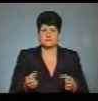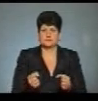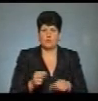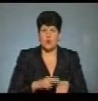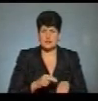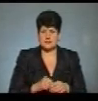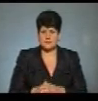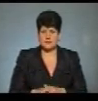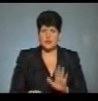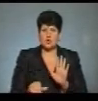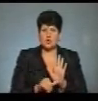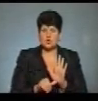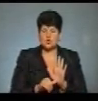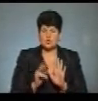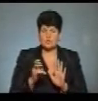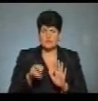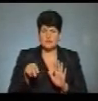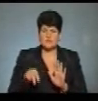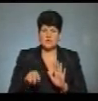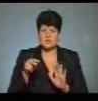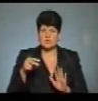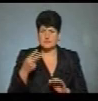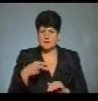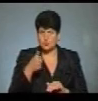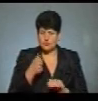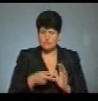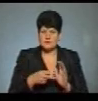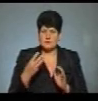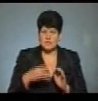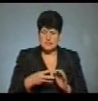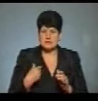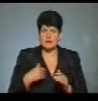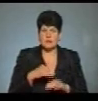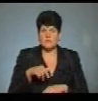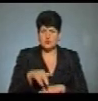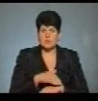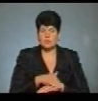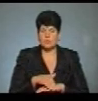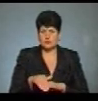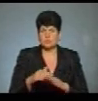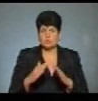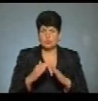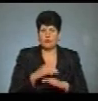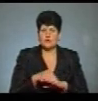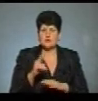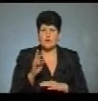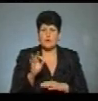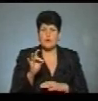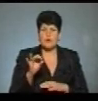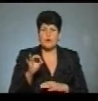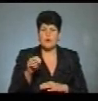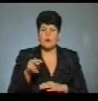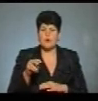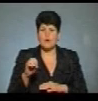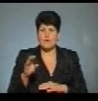поліцейські. 6 квітня 2020 року о 7:30 вийшли з будинку по вулиці Корольова. Я мав супроводжувати сестру до її подруги.